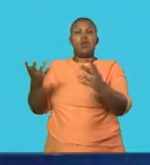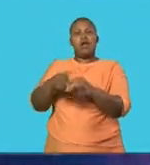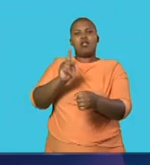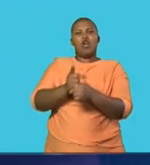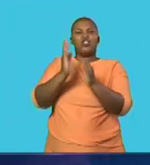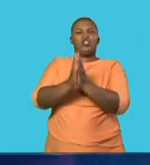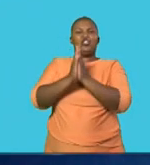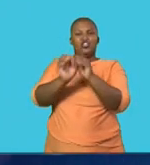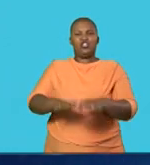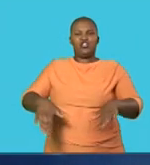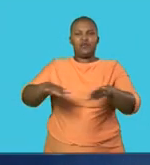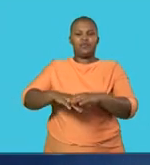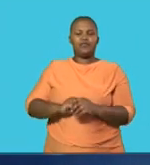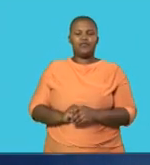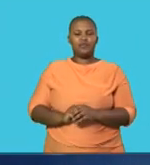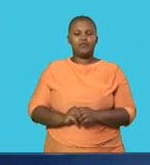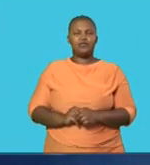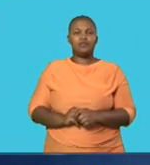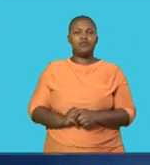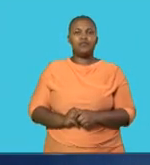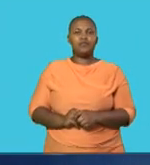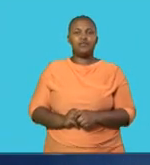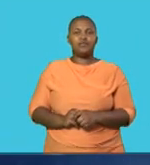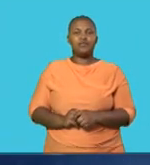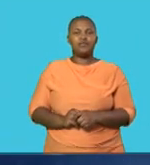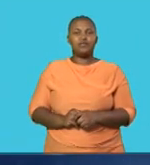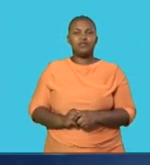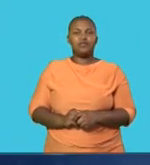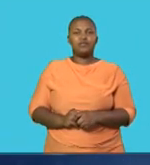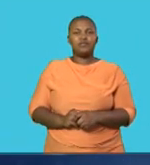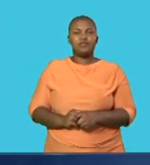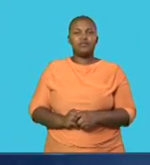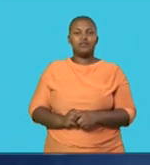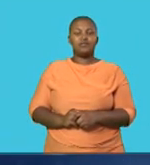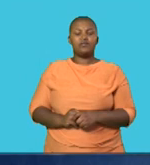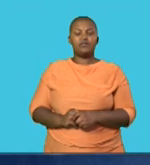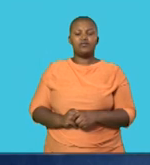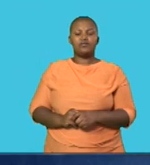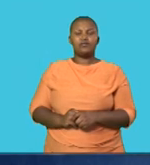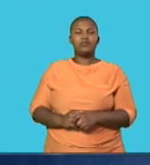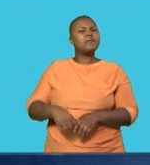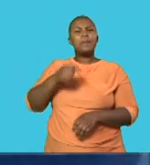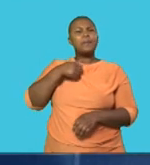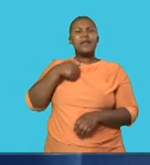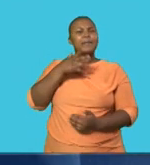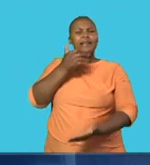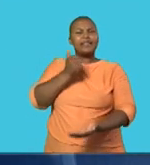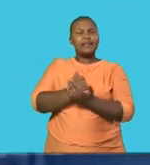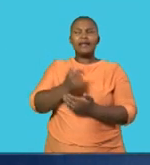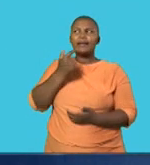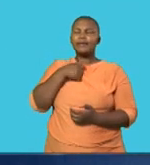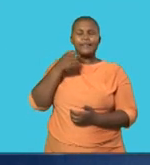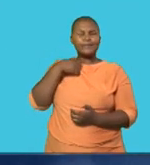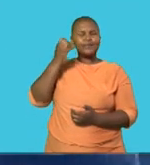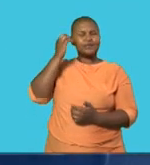eKatlehong. Unkulunkulu ungenzela into ey'ningi kakhulu empilweni yami. Ngathi mangihleli kwafika lento ake ngibonga uNkulunkulu ngesomething akube khona into